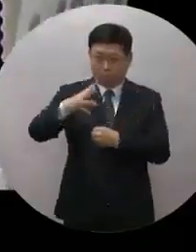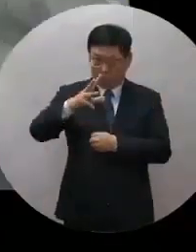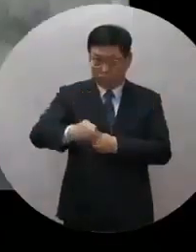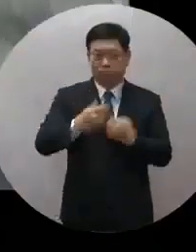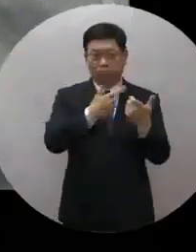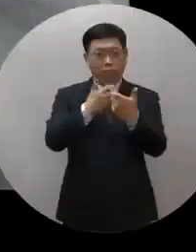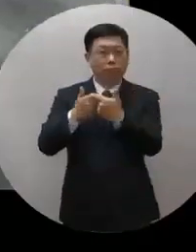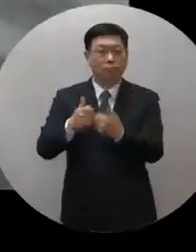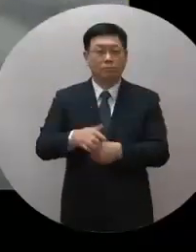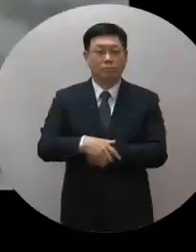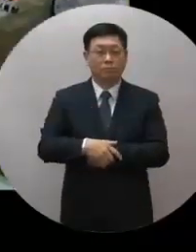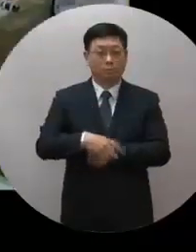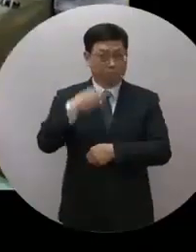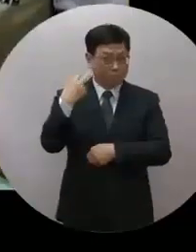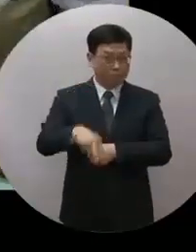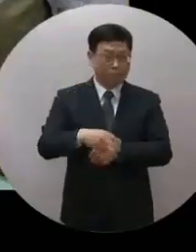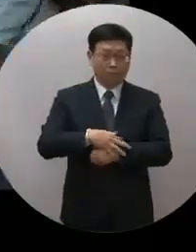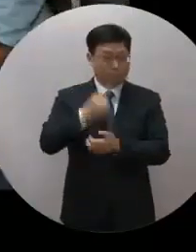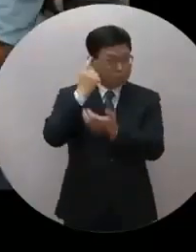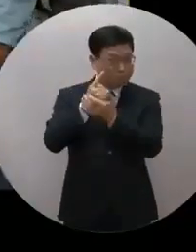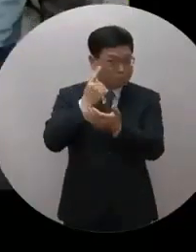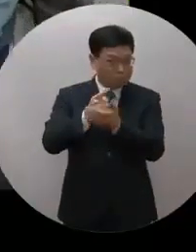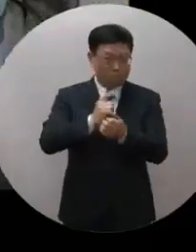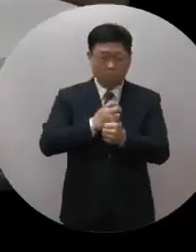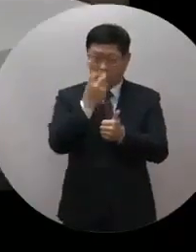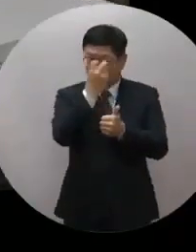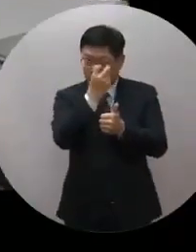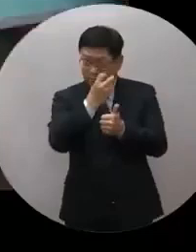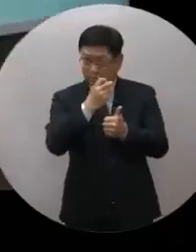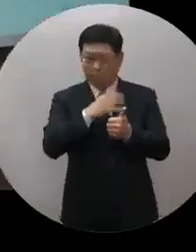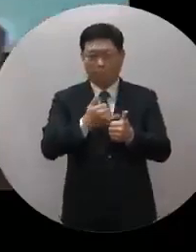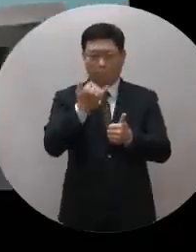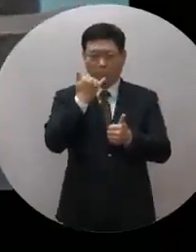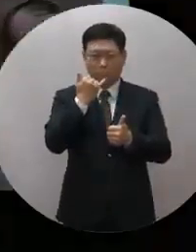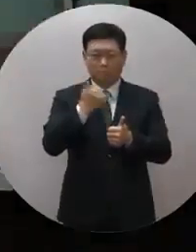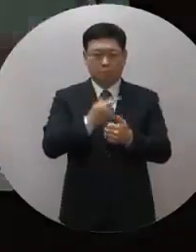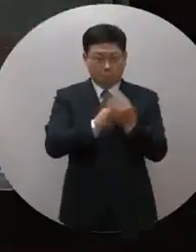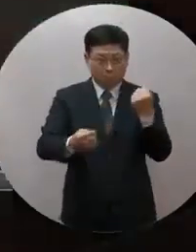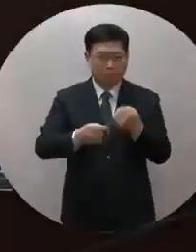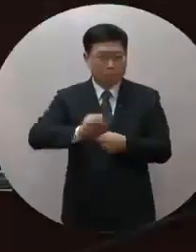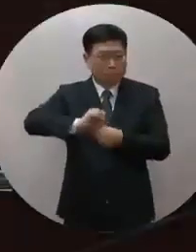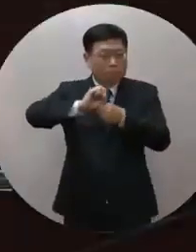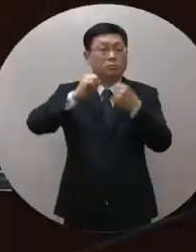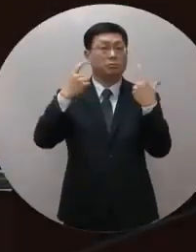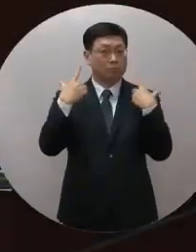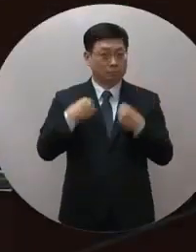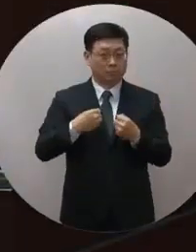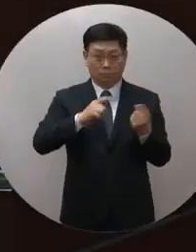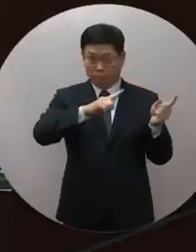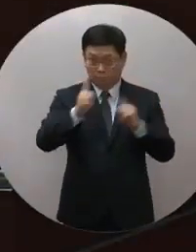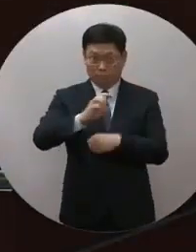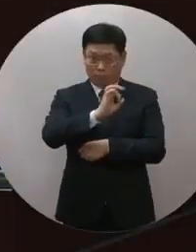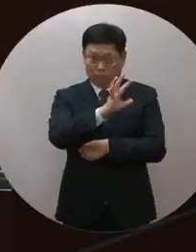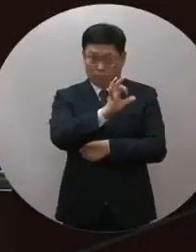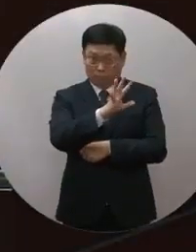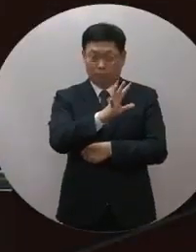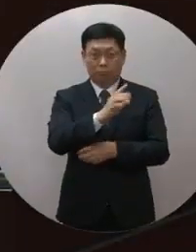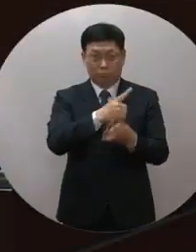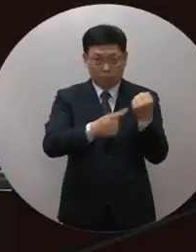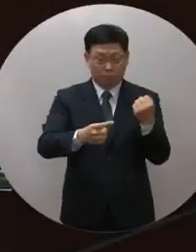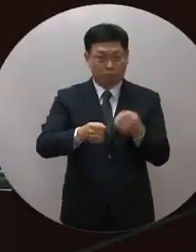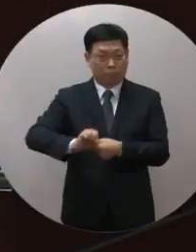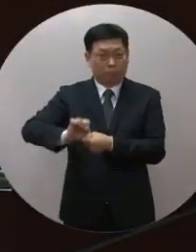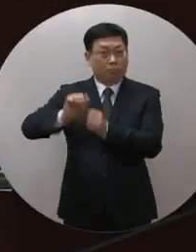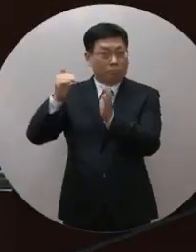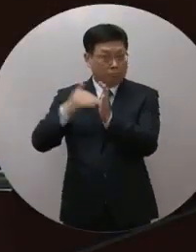要，并且把每天的检验量能提升，由原来1500件